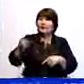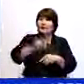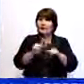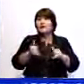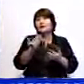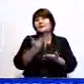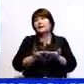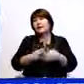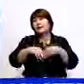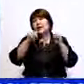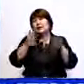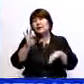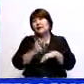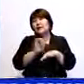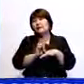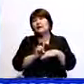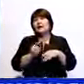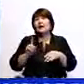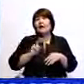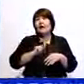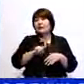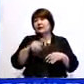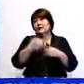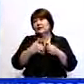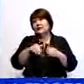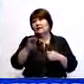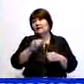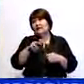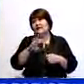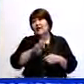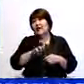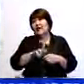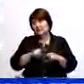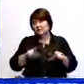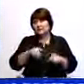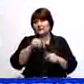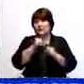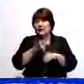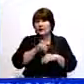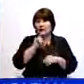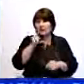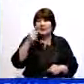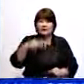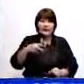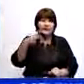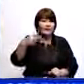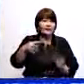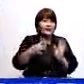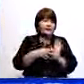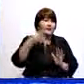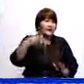прогнозам специалистов, пик заболеваемости ожидается в середине февраля. Чаще болеет молодежь 20-29